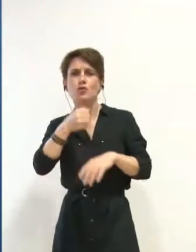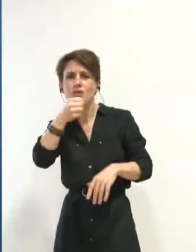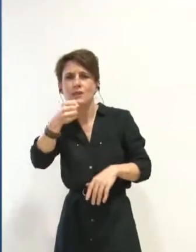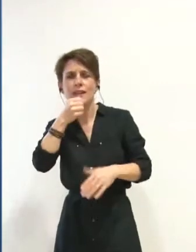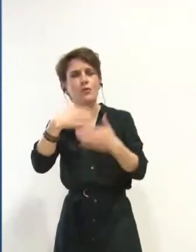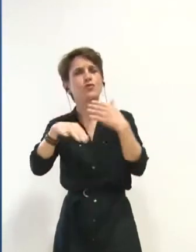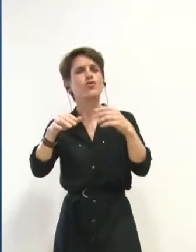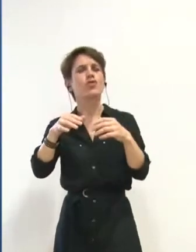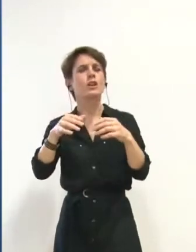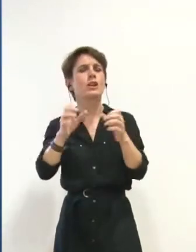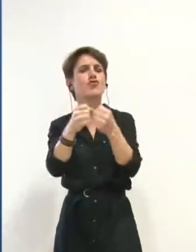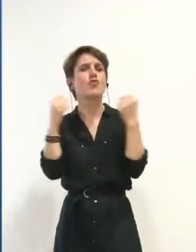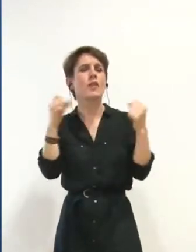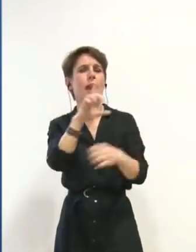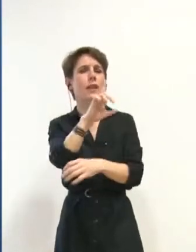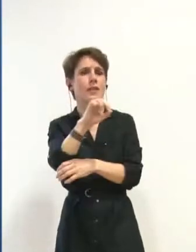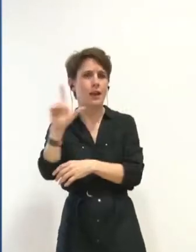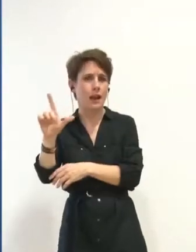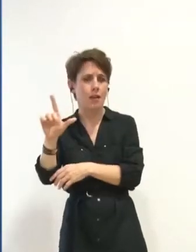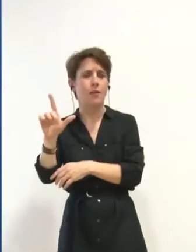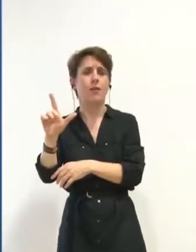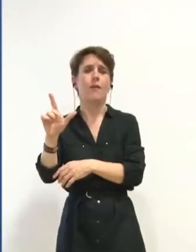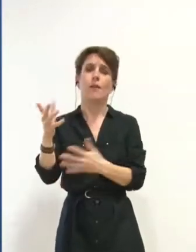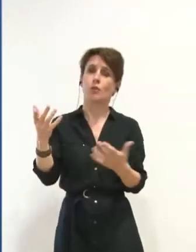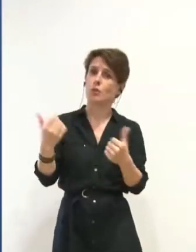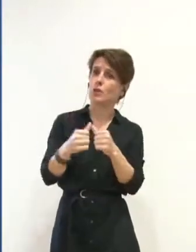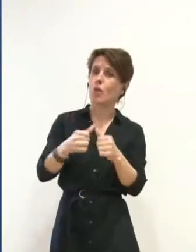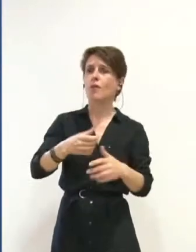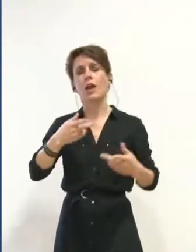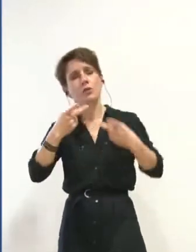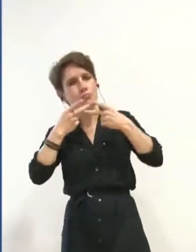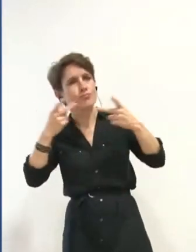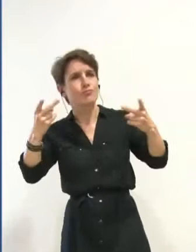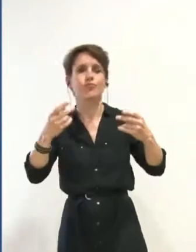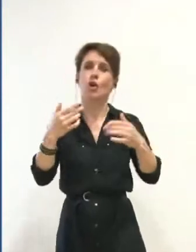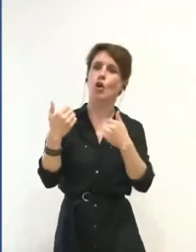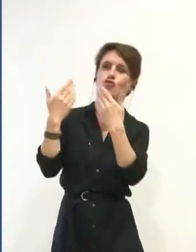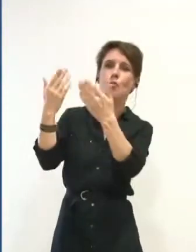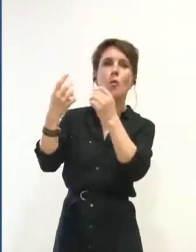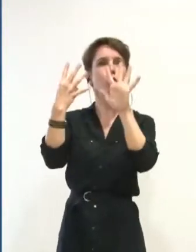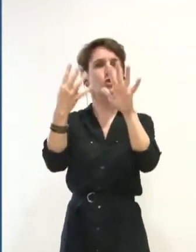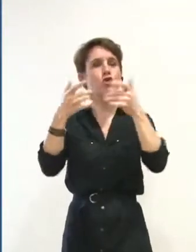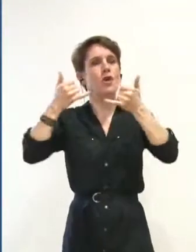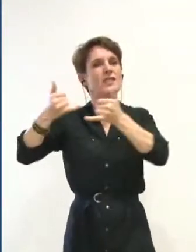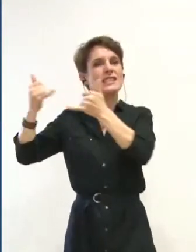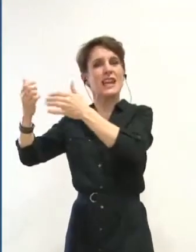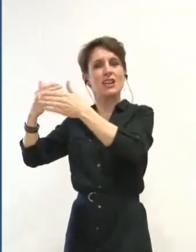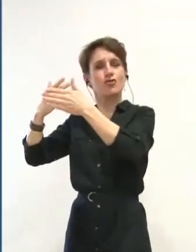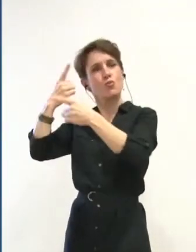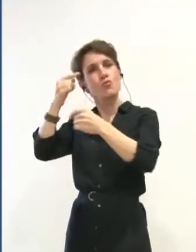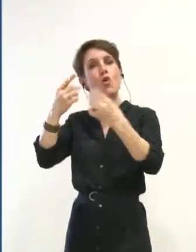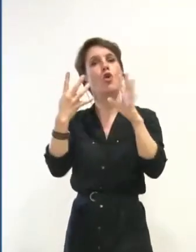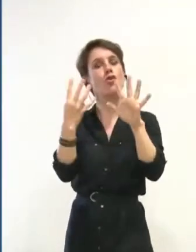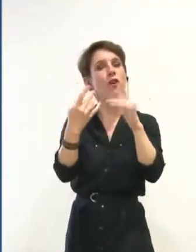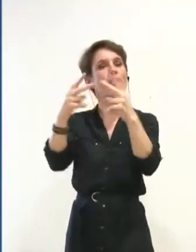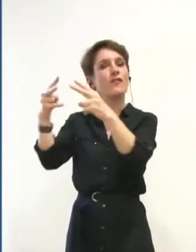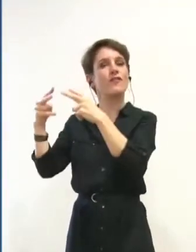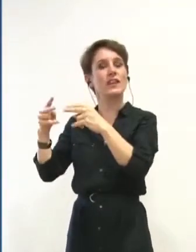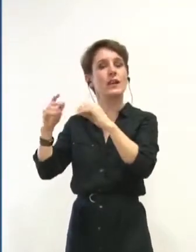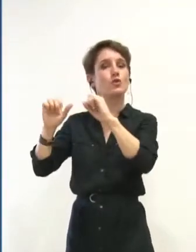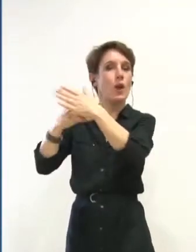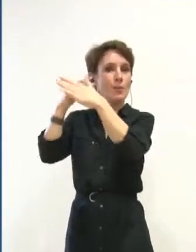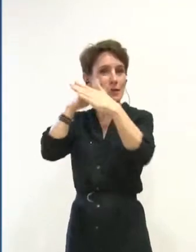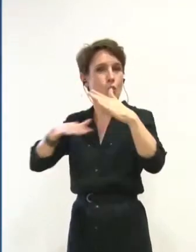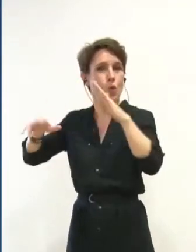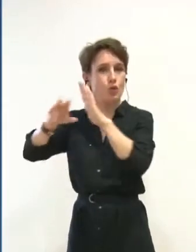qui, magnanime, offre 9 sièges à 9 communes de la métropole. Et lorsque l'on connaît les coulisses de